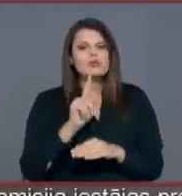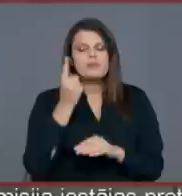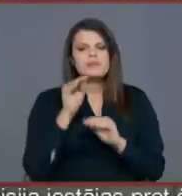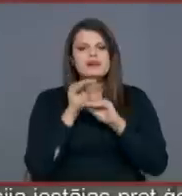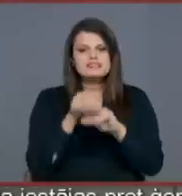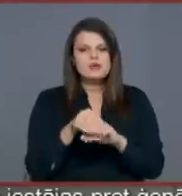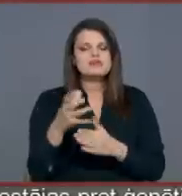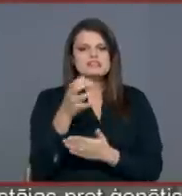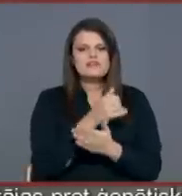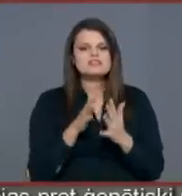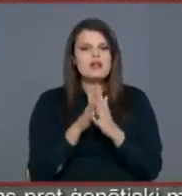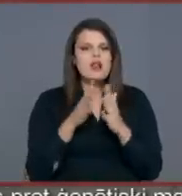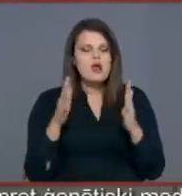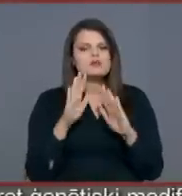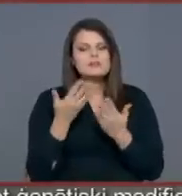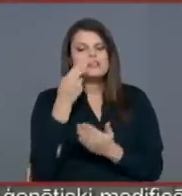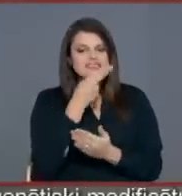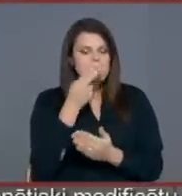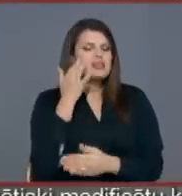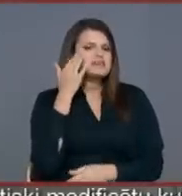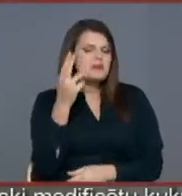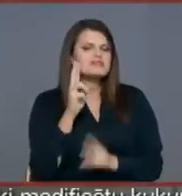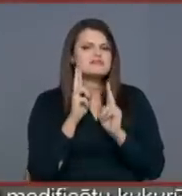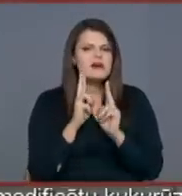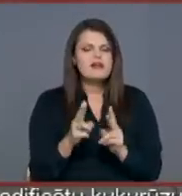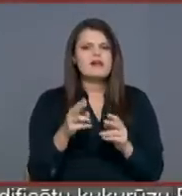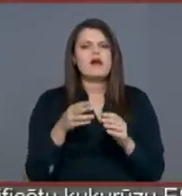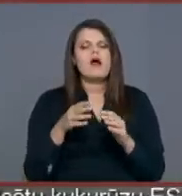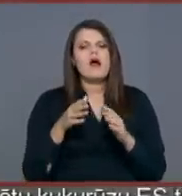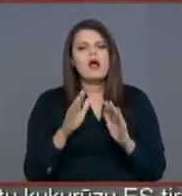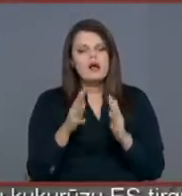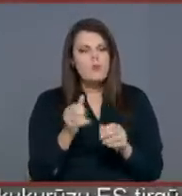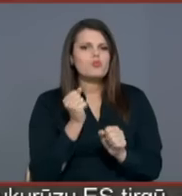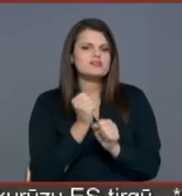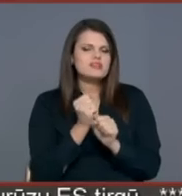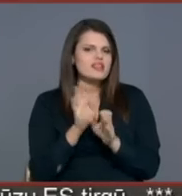ieguldījums sanācis diezgan liels, tomēr saimniecībā cer, ka katls bez problēmām kalpos vismaz